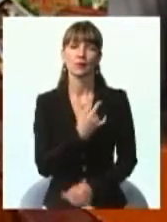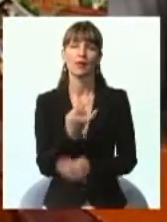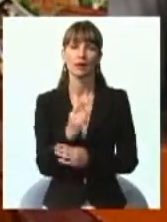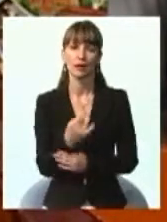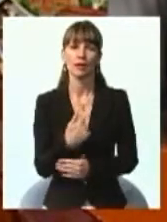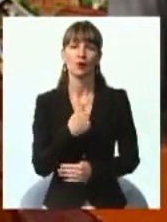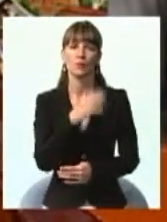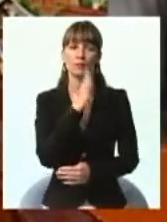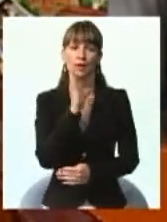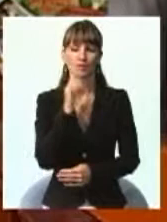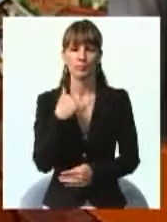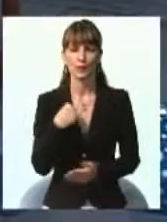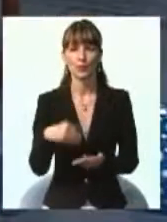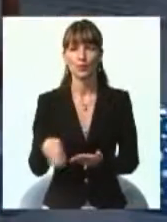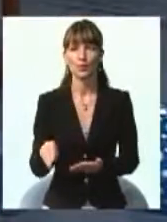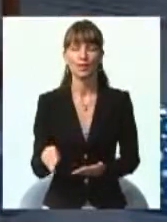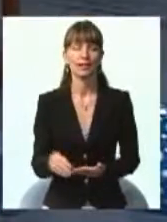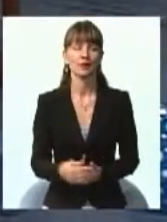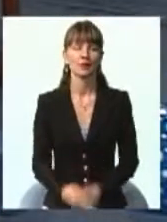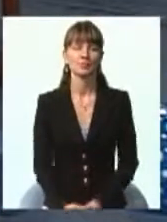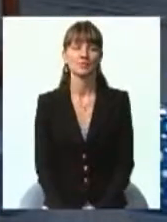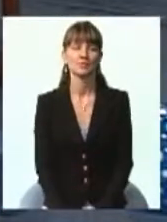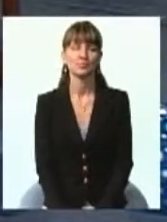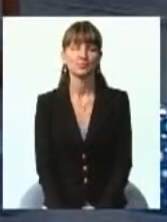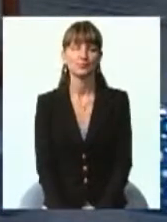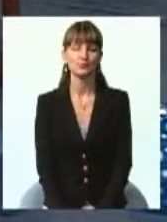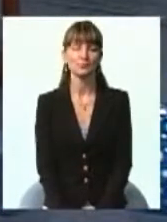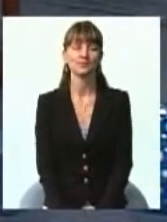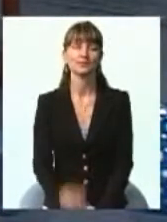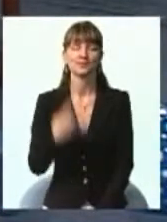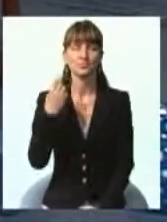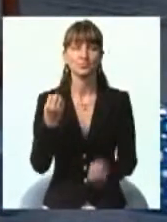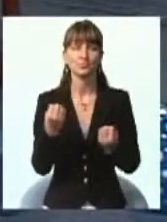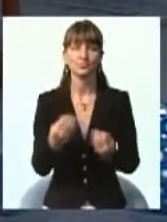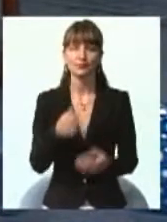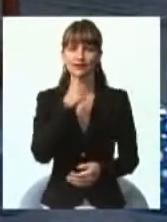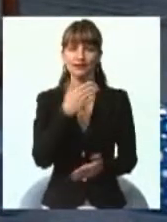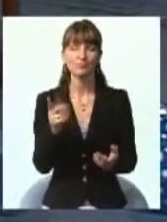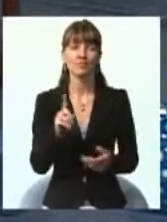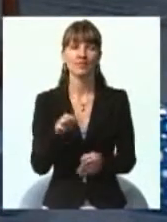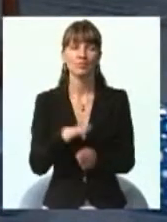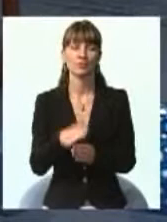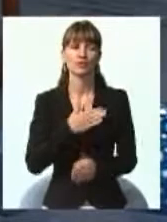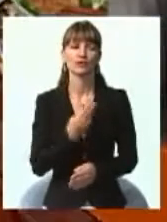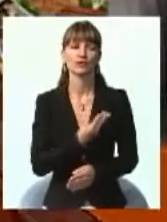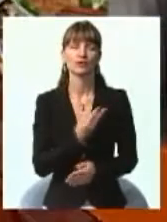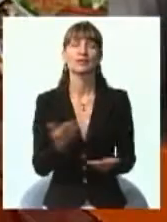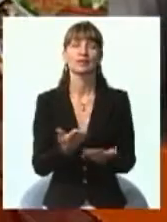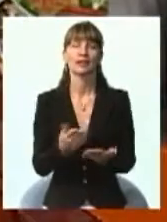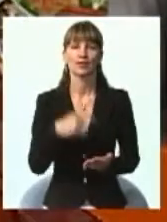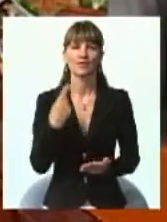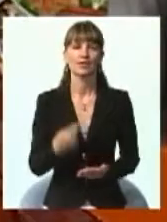мама не купила. Я знаю ще один простий спосіб, як щоб здійснювалися наші бажання. Знаєш, який це? Так.